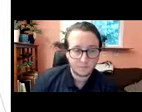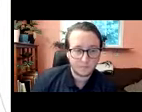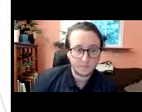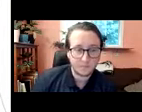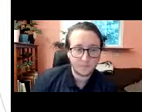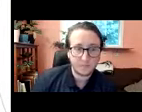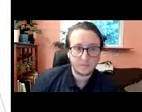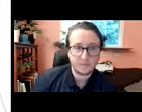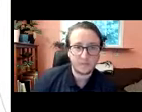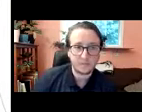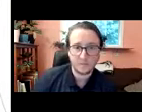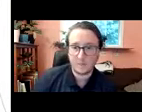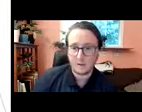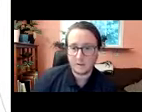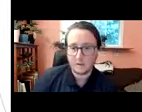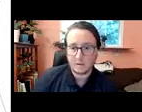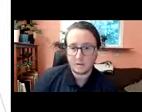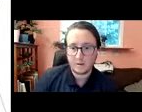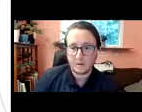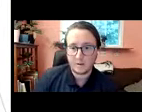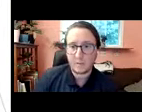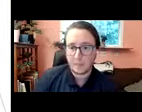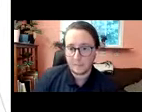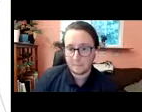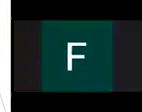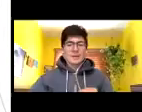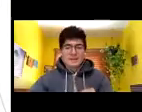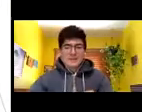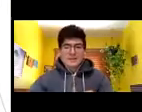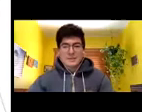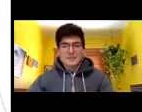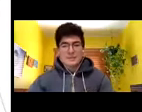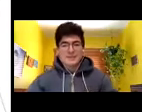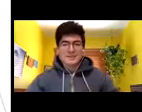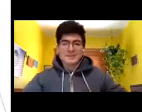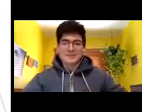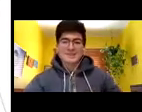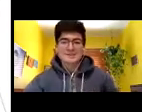Oui, la faute, c'est toujours à d'autres et même.